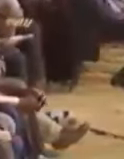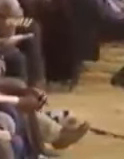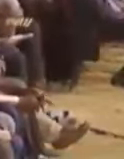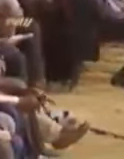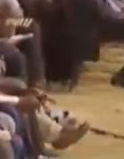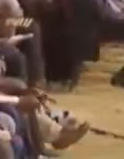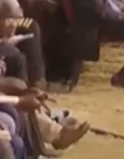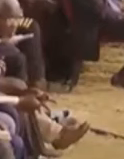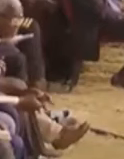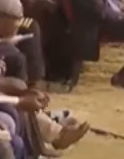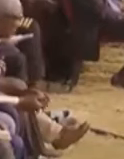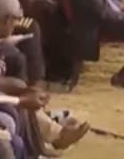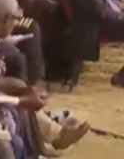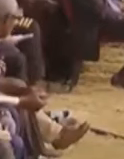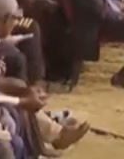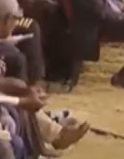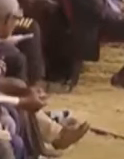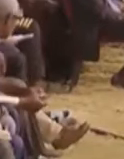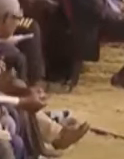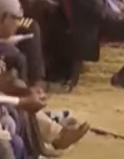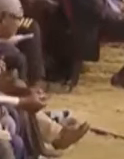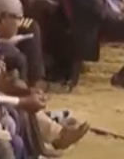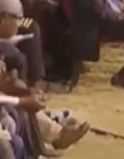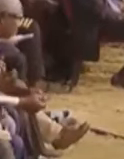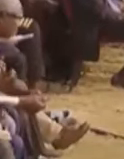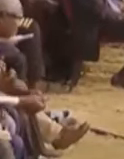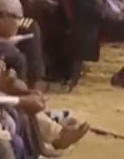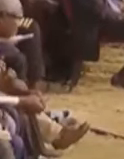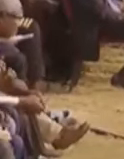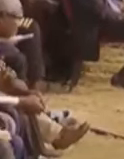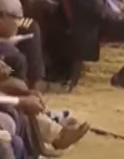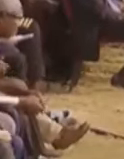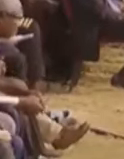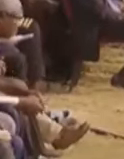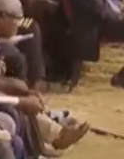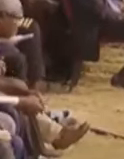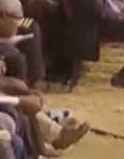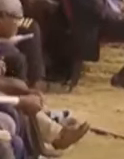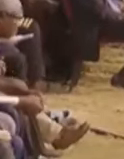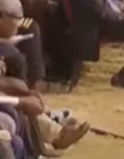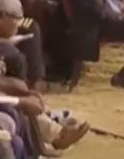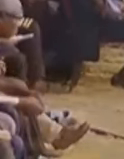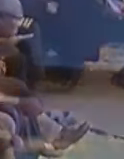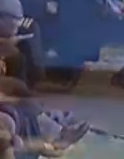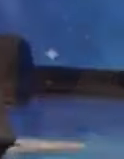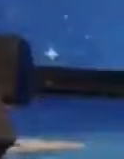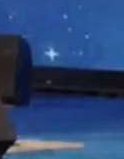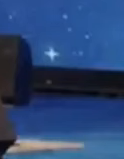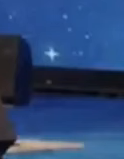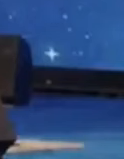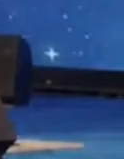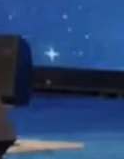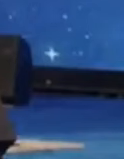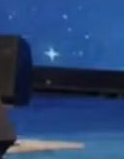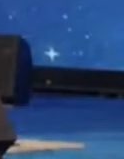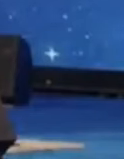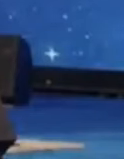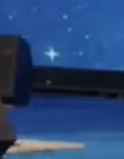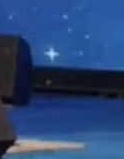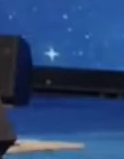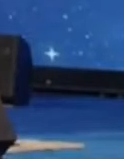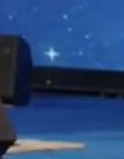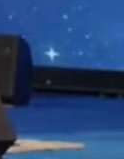et quel accord y a-t-il entre la justice de l'iniquité ou qui a-t-il de commun entre la